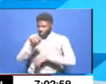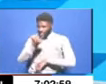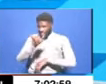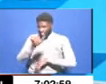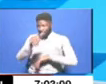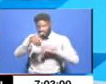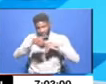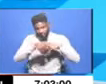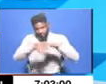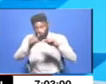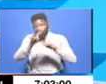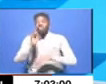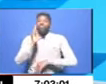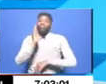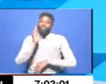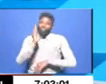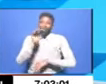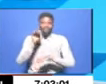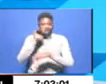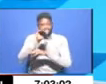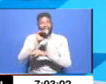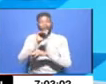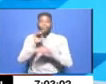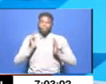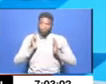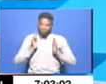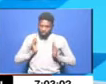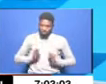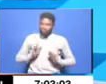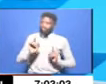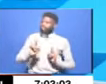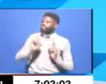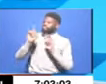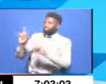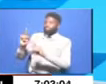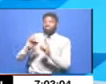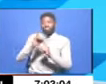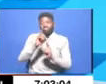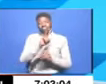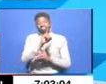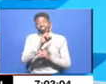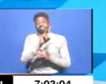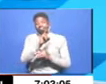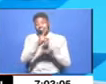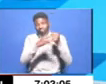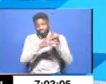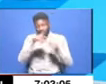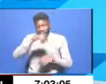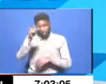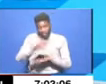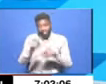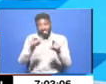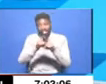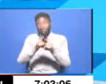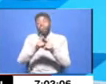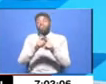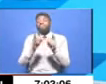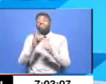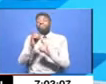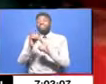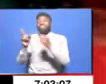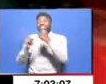hayo, watahitajika kujiwasilisha kibinafsi kwa tume hiyo kati ya tarehe 29 mwezi huu na tarehe 6 mwezi Juni kuidhinishwa